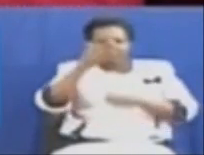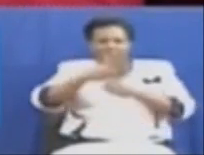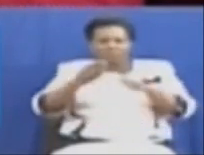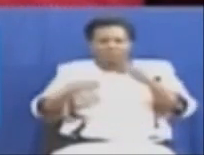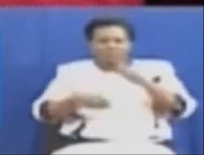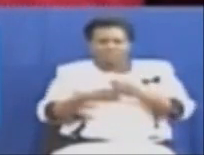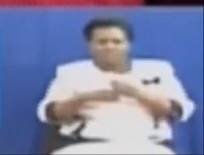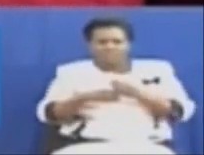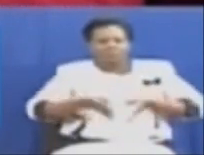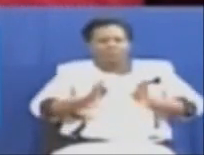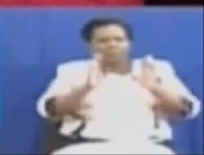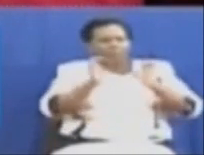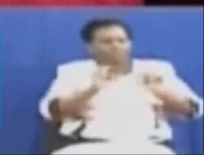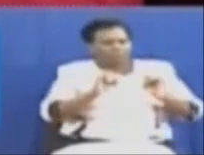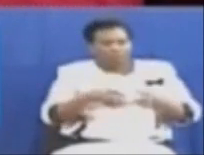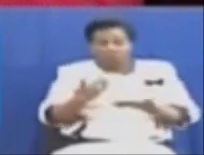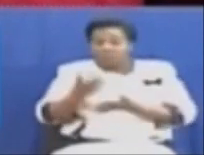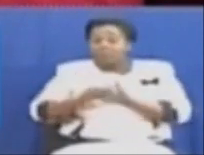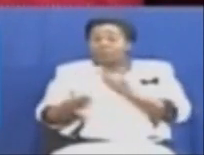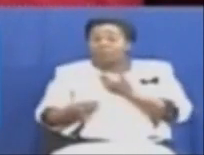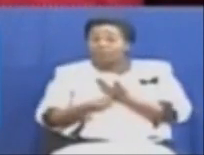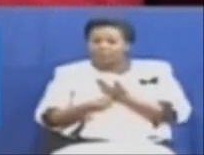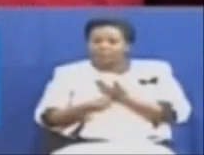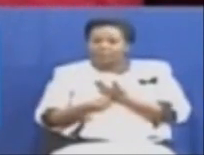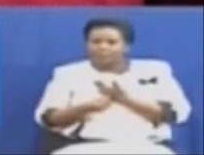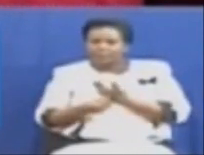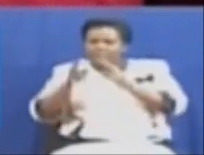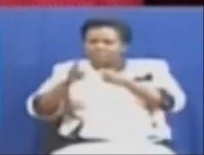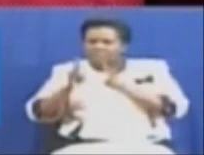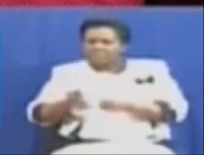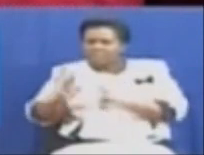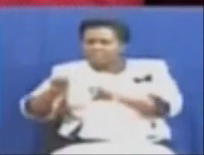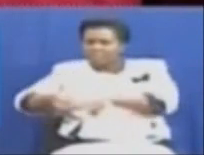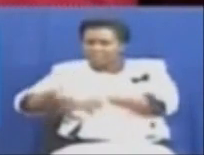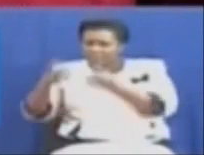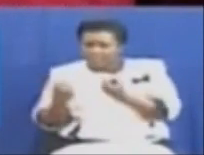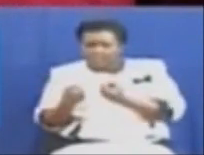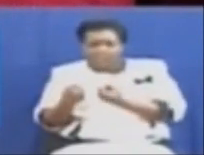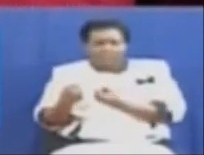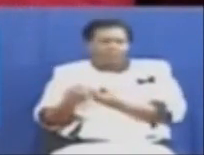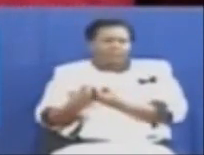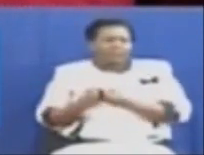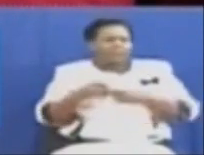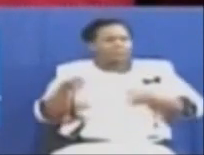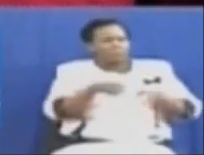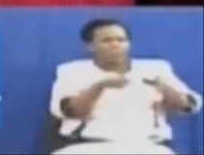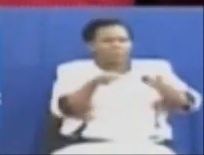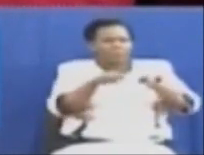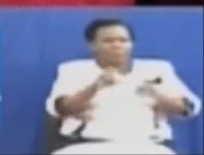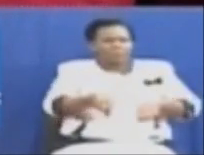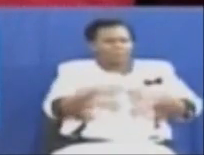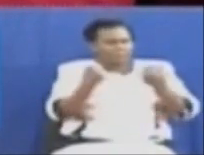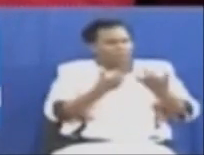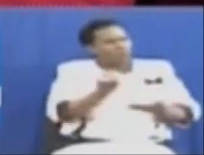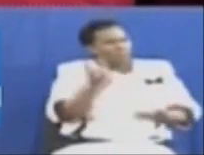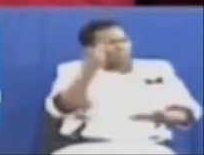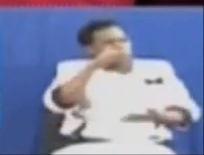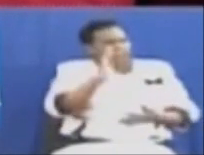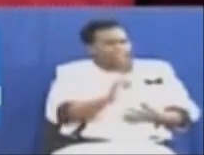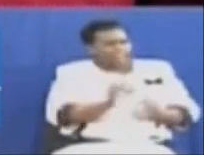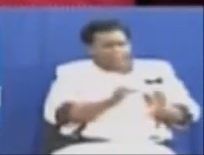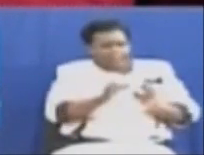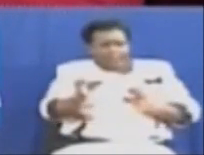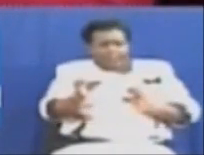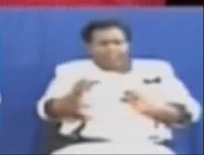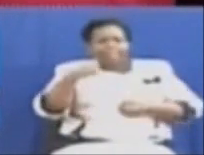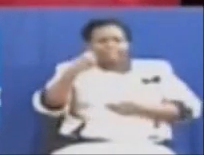kiwango ambacho ni kiwango kizuri. Naomba Mheshimiwa Mbunge aendelee kuridhika na serikali yetu, hatua kwa hatua